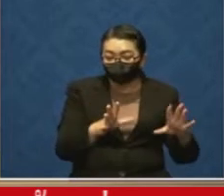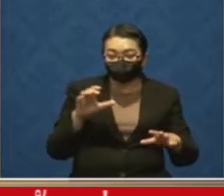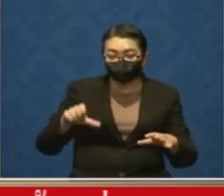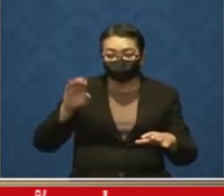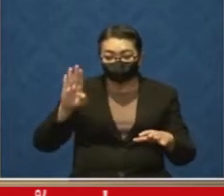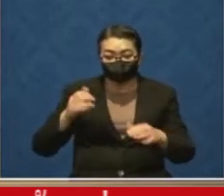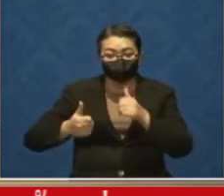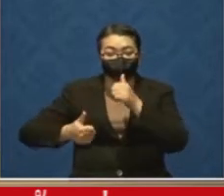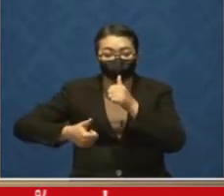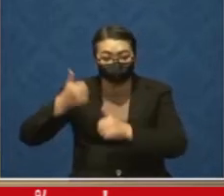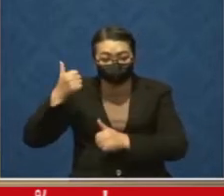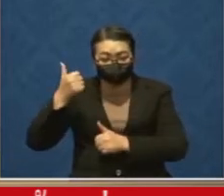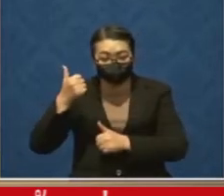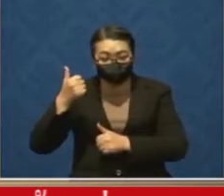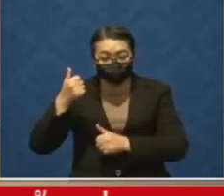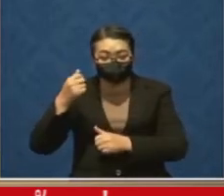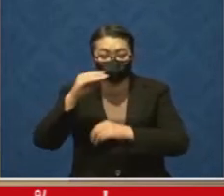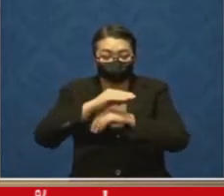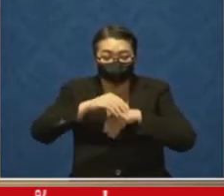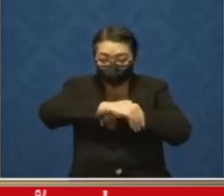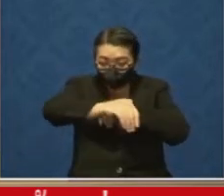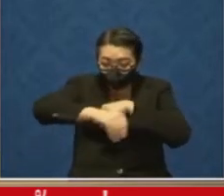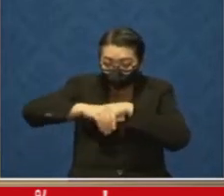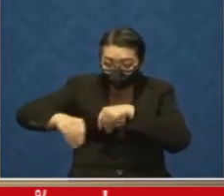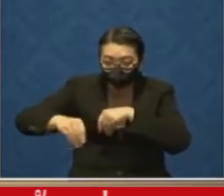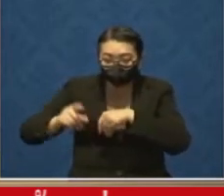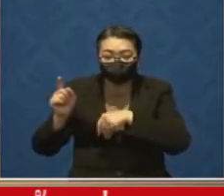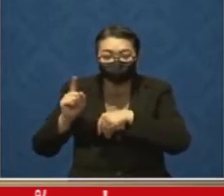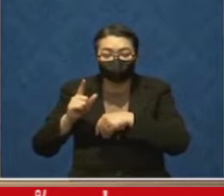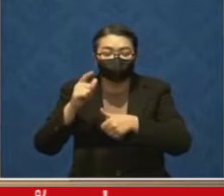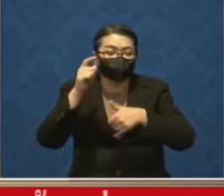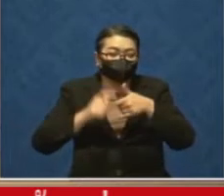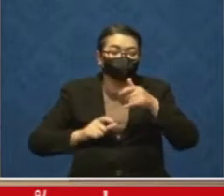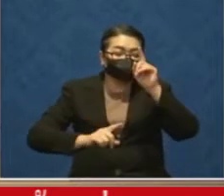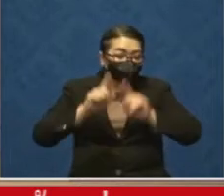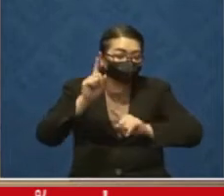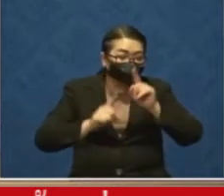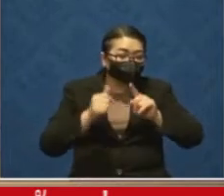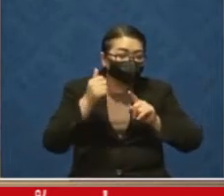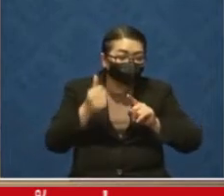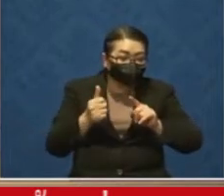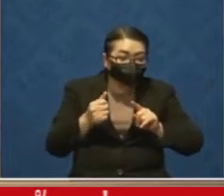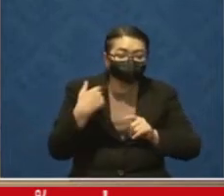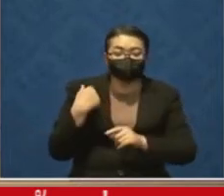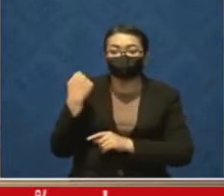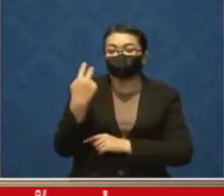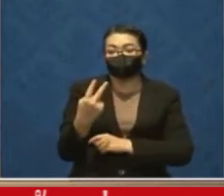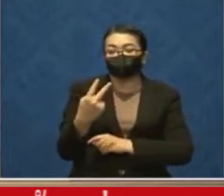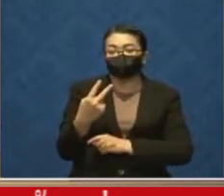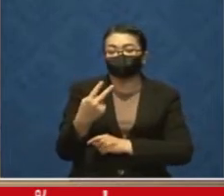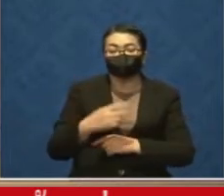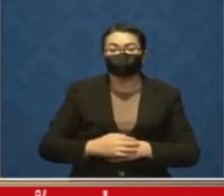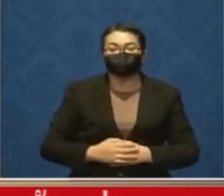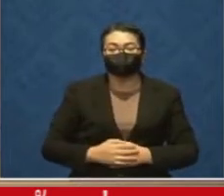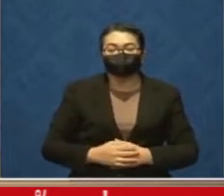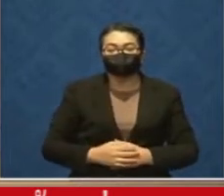มีบริษัทที่ได้อยู่ในโครงขายของคนที่จะ มคุสบัประมลได้มีอยู่สองบริษ